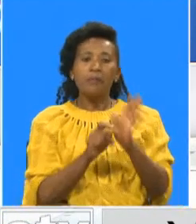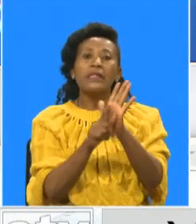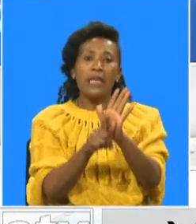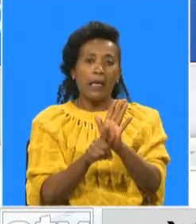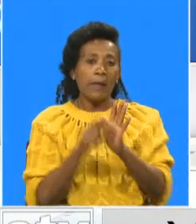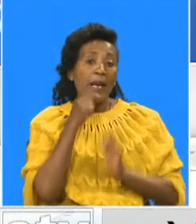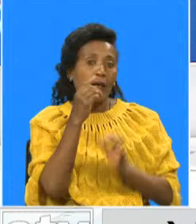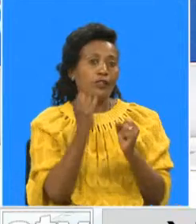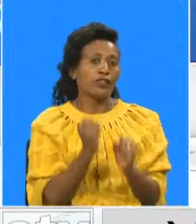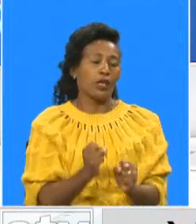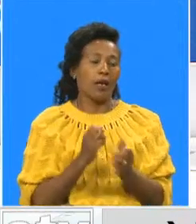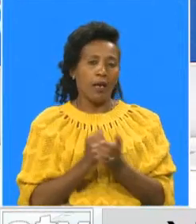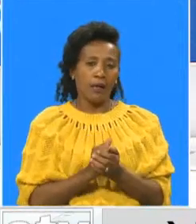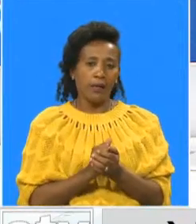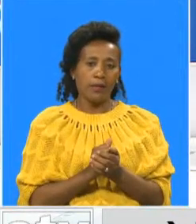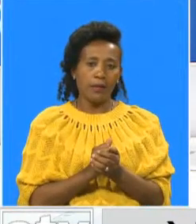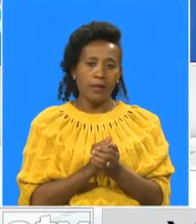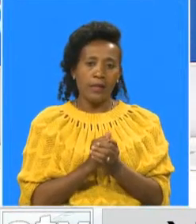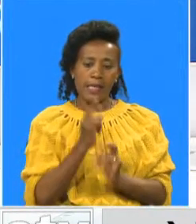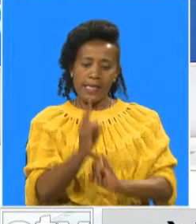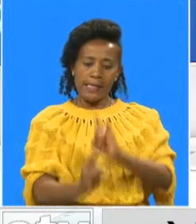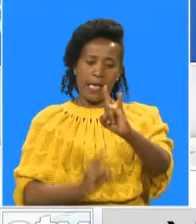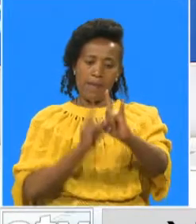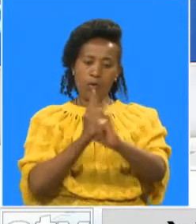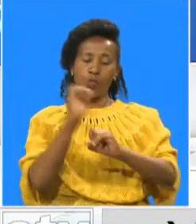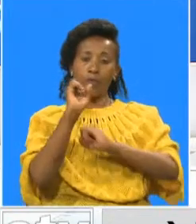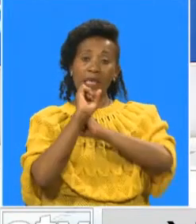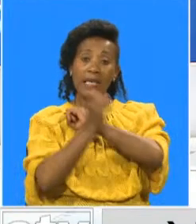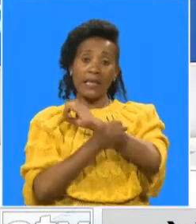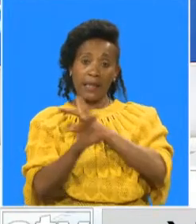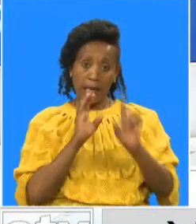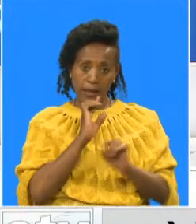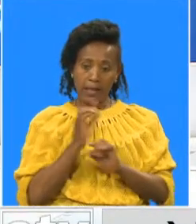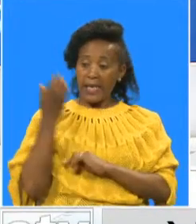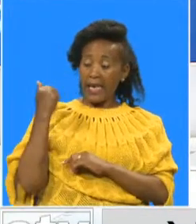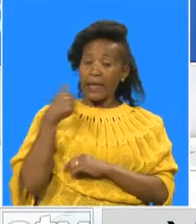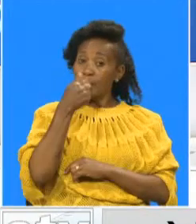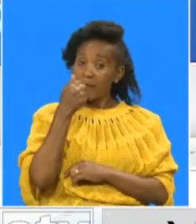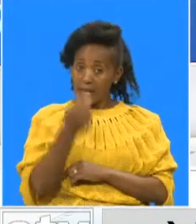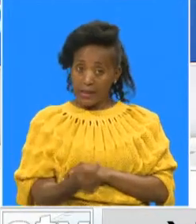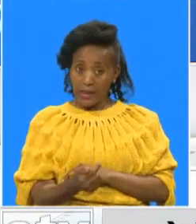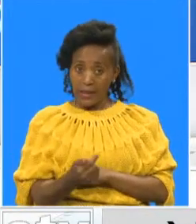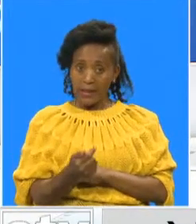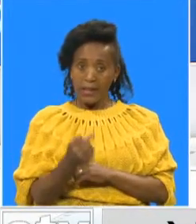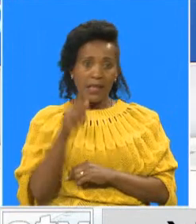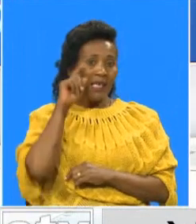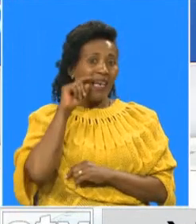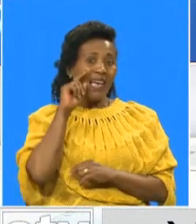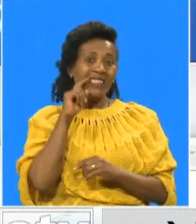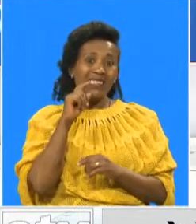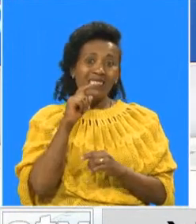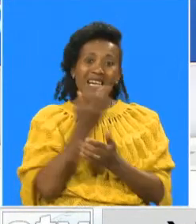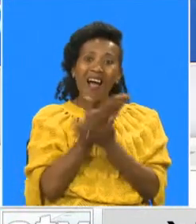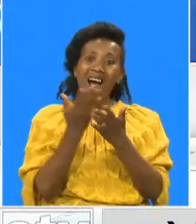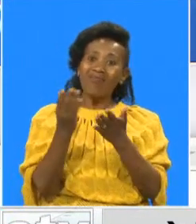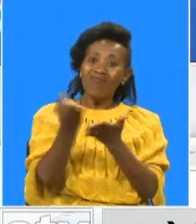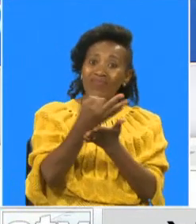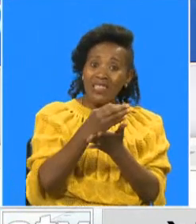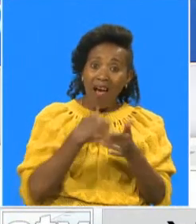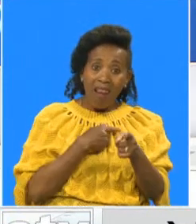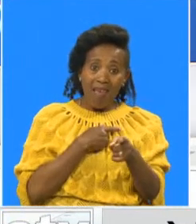ምሳሌ መጥቀስ ይቻላል። ዘመኑን መሰረት ያደረገ ቀደም ሲል ፕላስቲክ እቃዎችን የሚያመርቱ